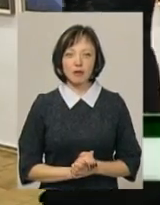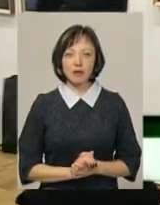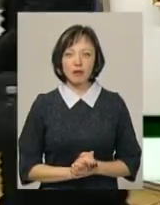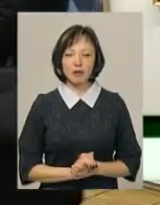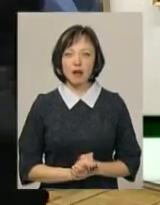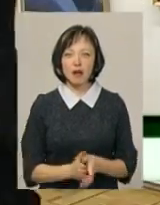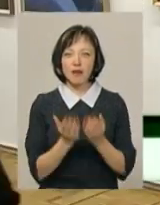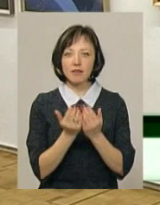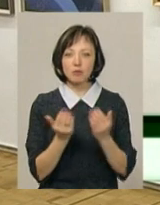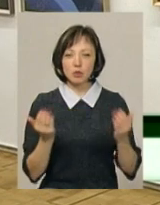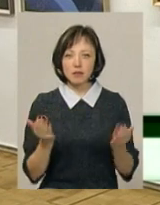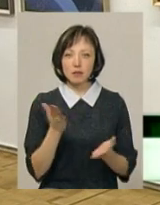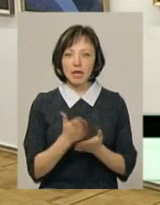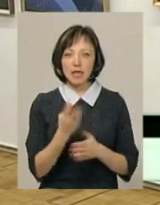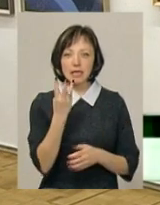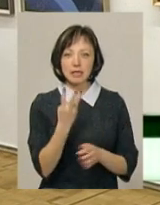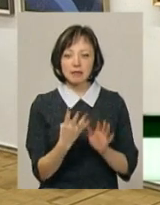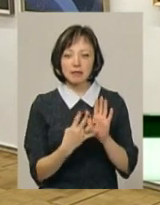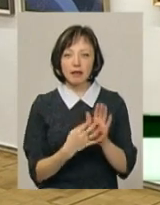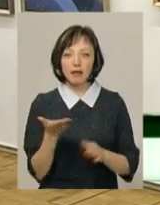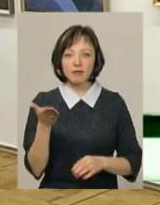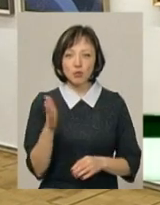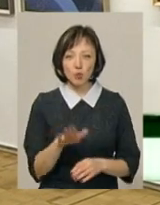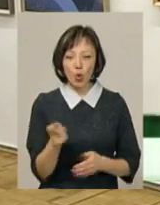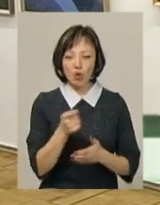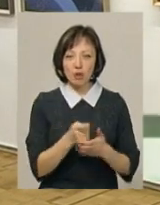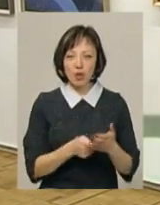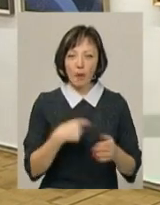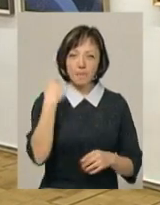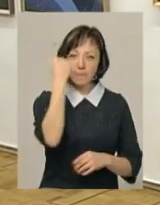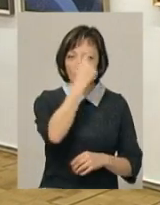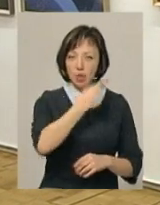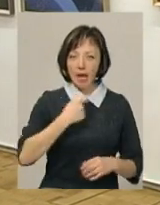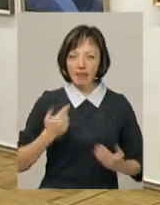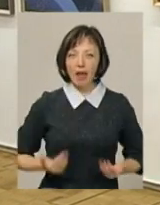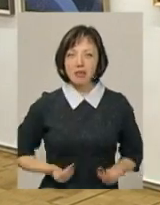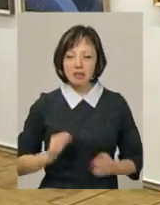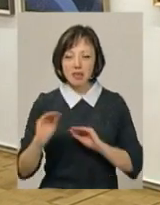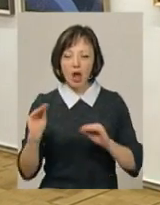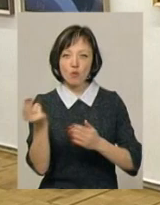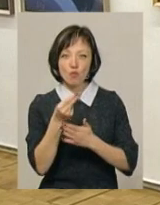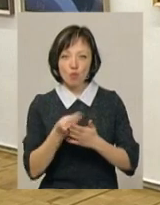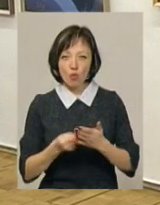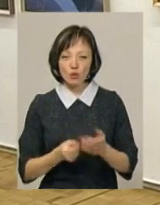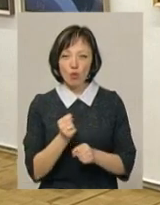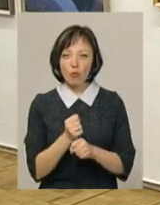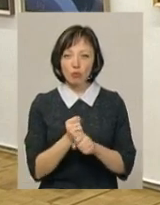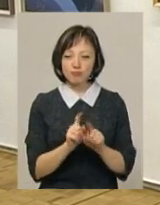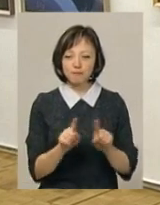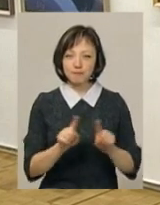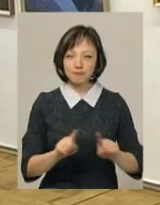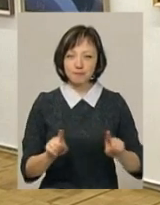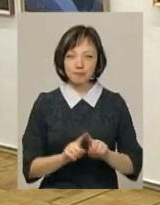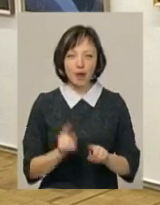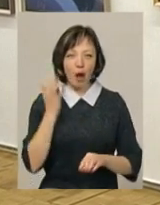представлені 39 робіт, серед яких ви зможете побачити і портрети, і натюрморти, і роботи з незвичайними